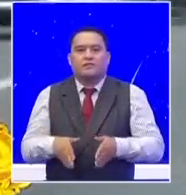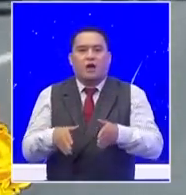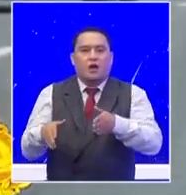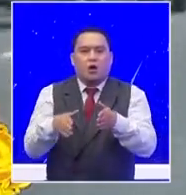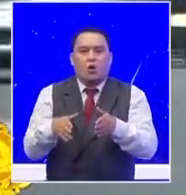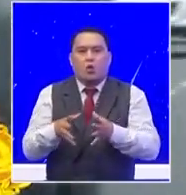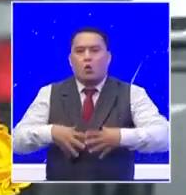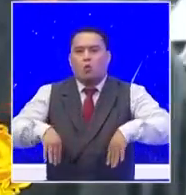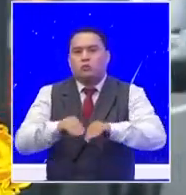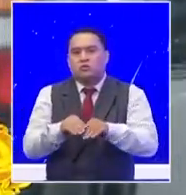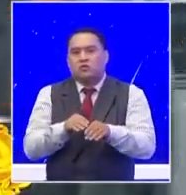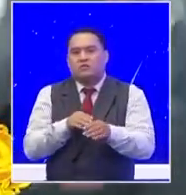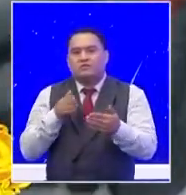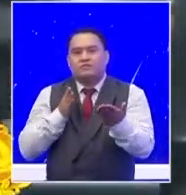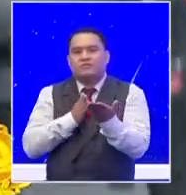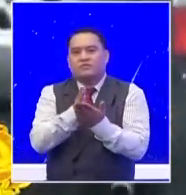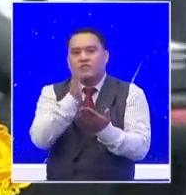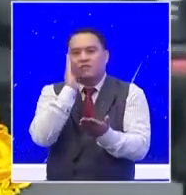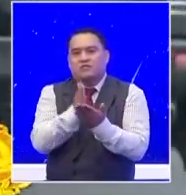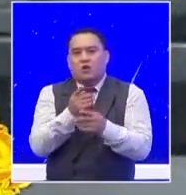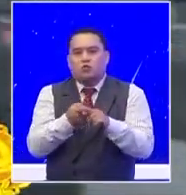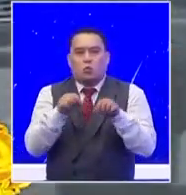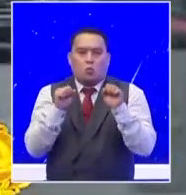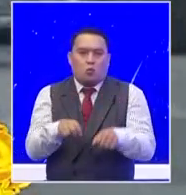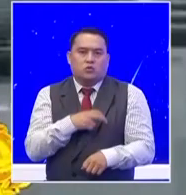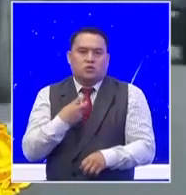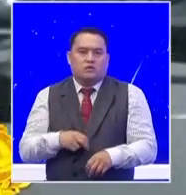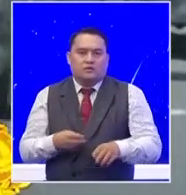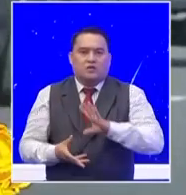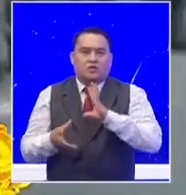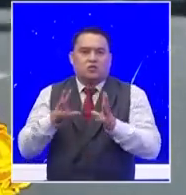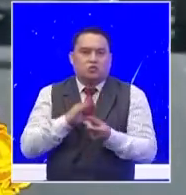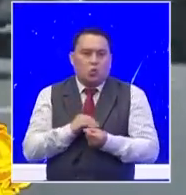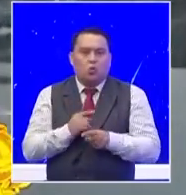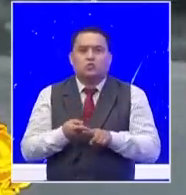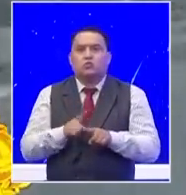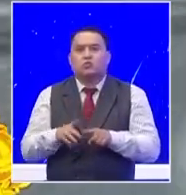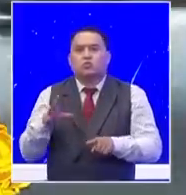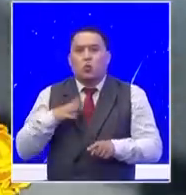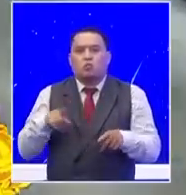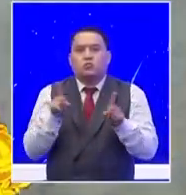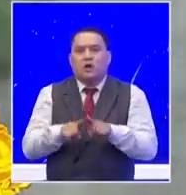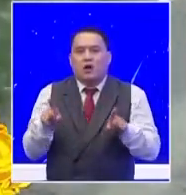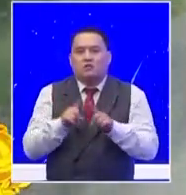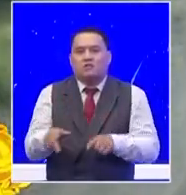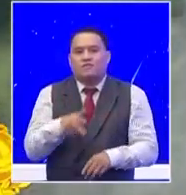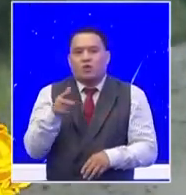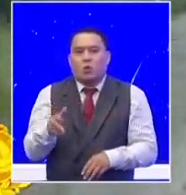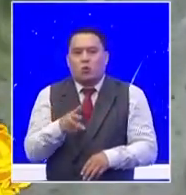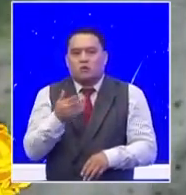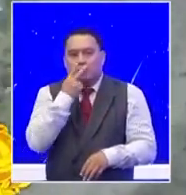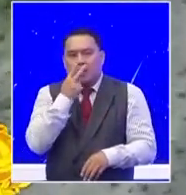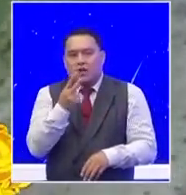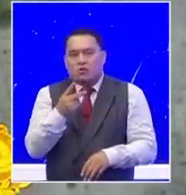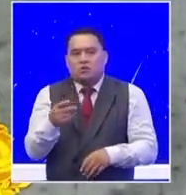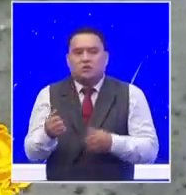минуя общий поток, выезжают на встречную полосу, что может привести к необратимым последствиям. Неоднократное видео с агрессивной ездой